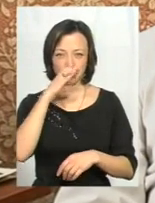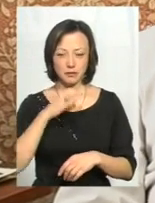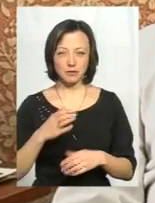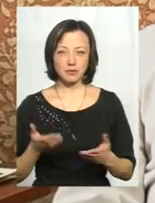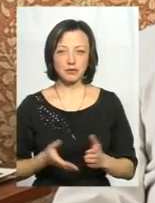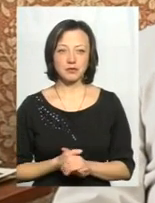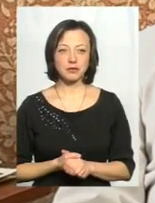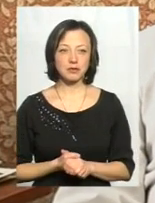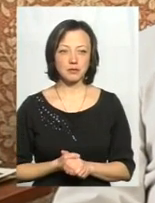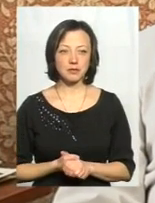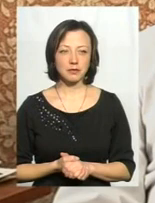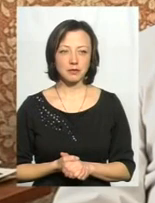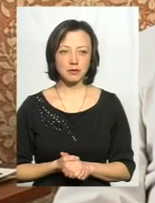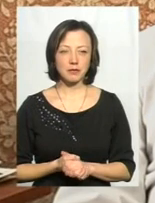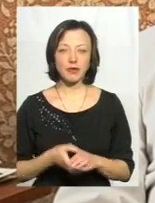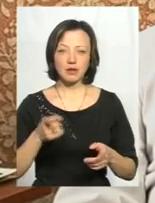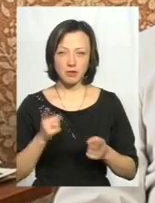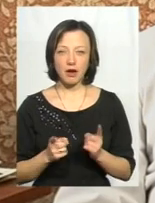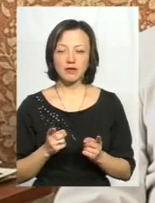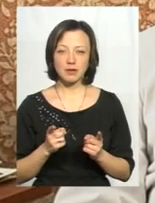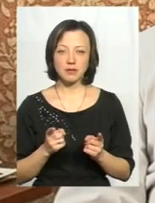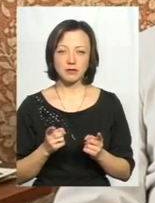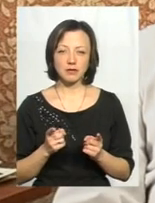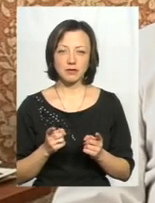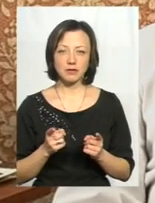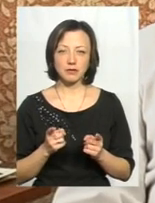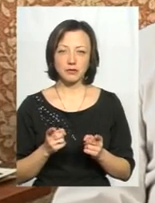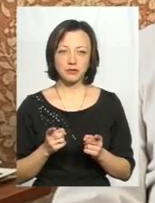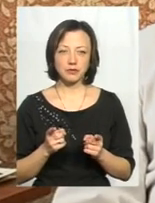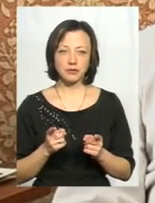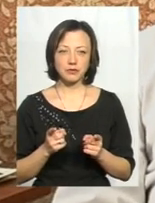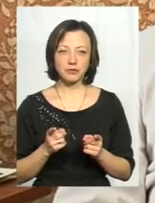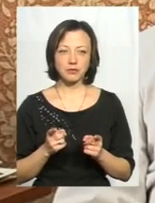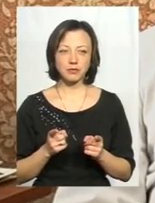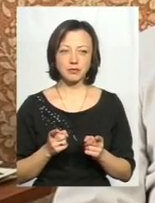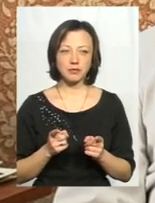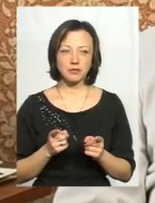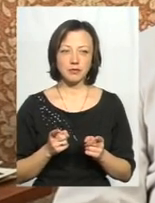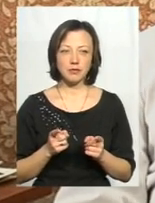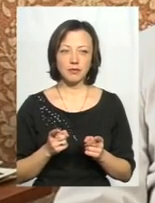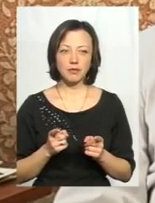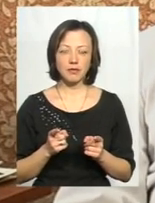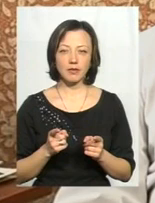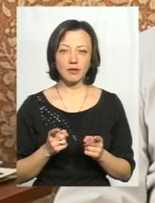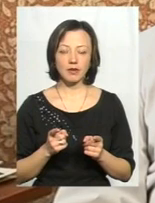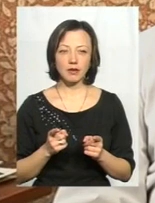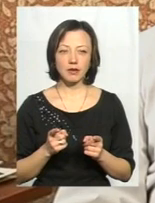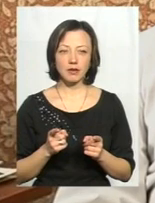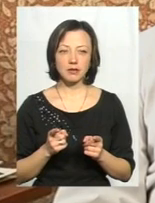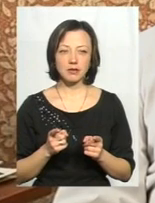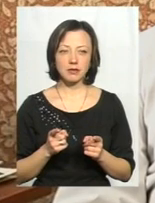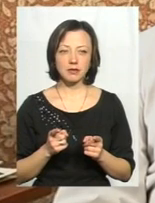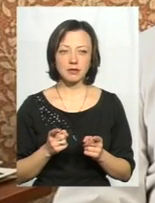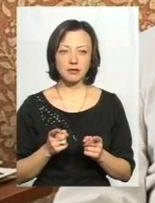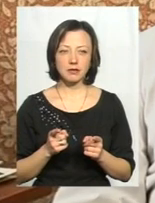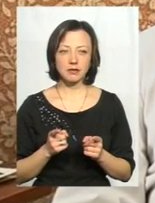виражений, то справді, ну, скажімо так, як раніше досягнутий на фоні сталих